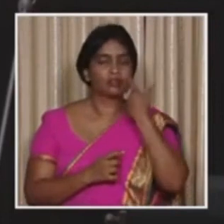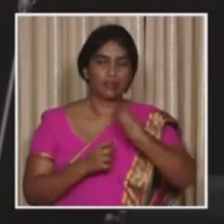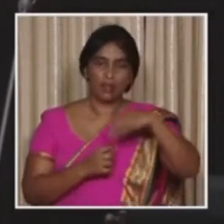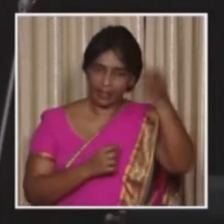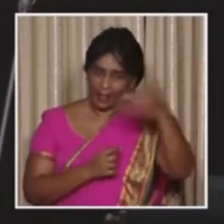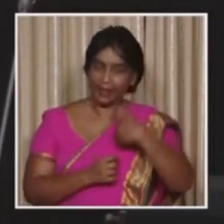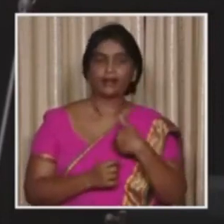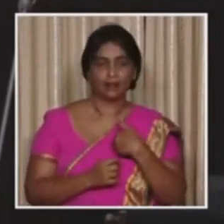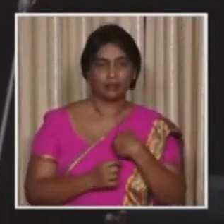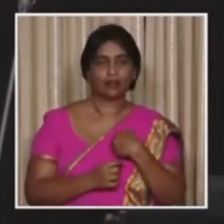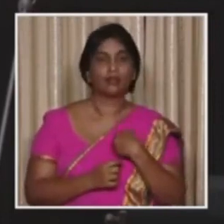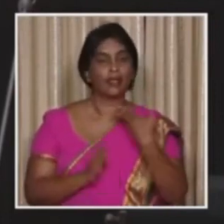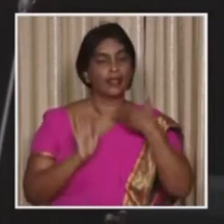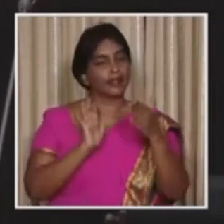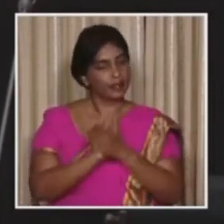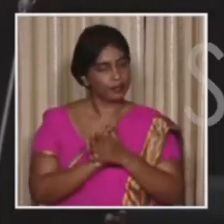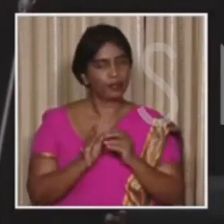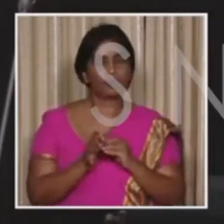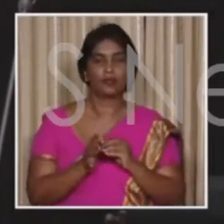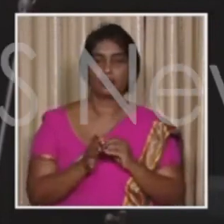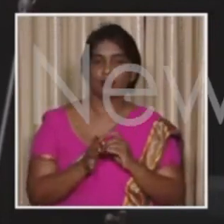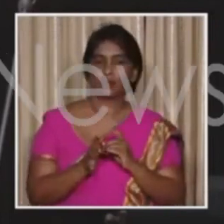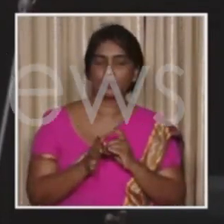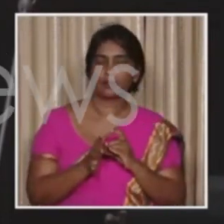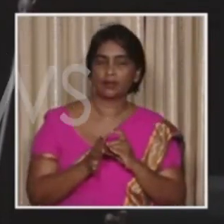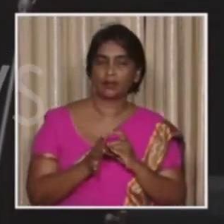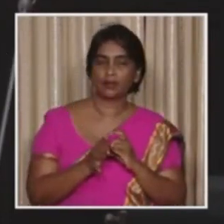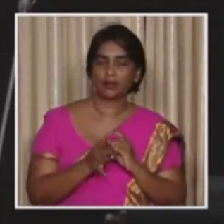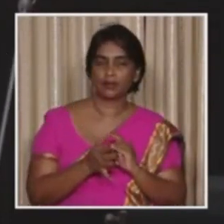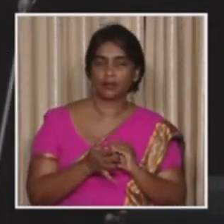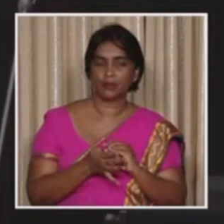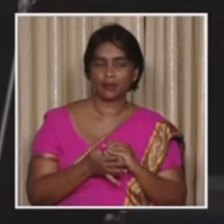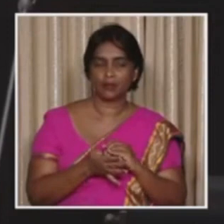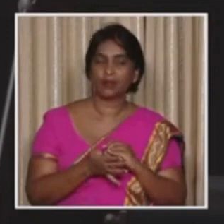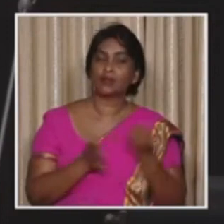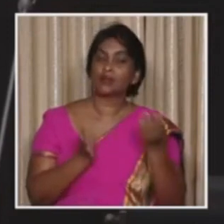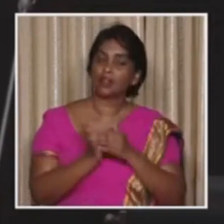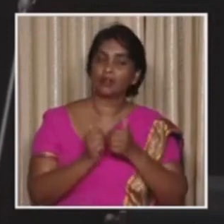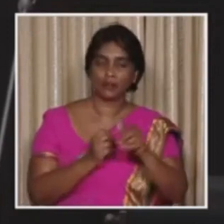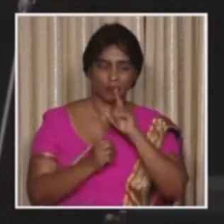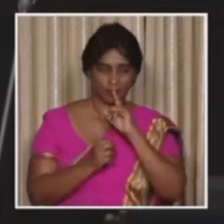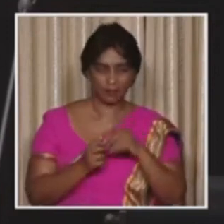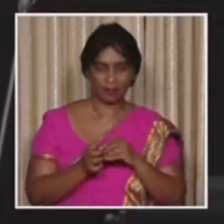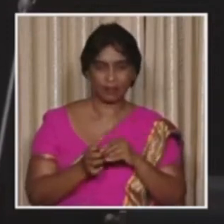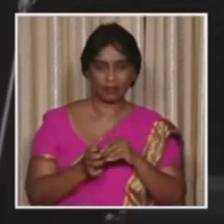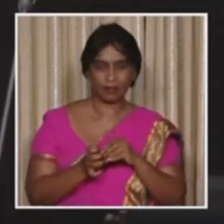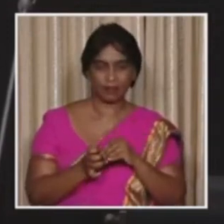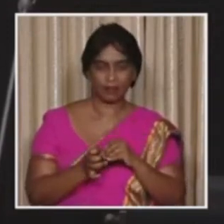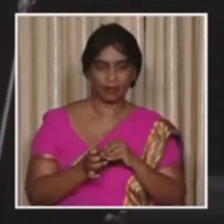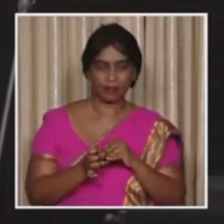අපි ලෑස්ති ඔබතුමාලට සමාව දෙන්න. ඒ නිසා ඔබතුමාලා අපිත් එක්ක එන්න. අපි ආපහු එක්කව් වෙලා මේක කටයුතු කරමු. ඒ නිසා අපි ඔබතුමාලගෙන් ඉල්ලා සිටිනවා. ගරු